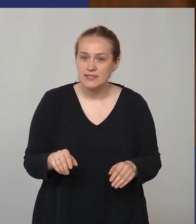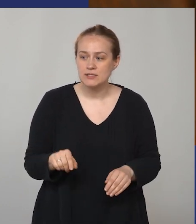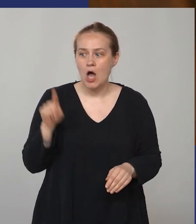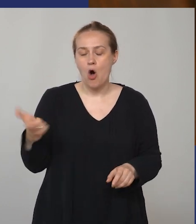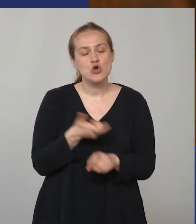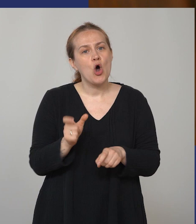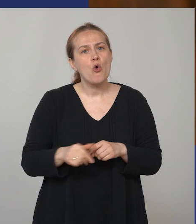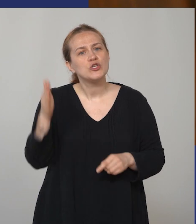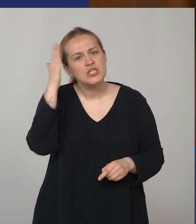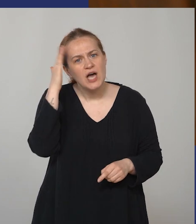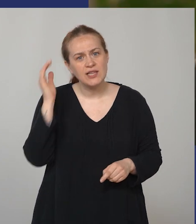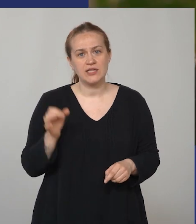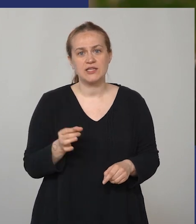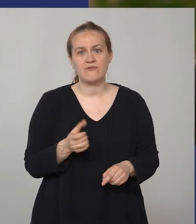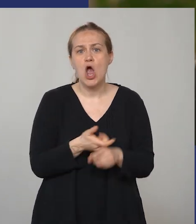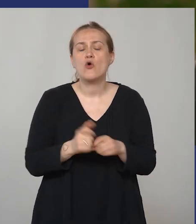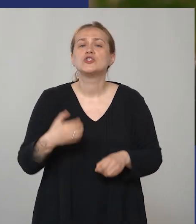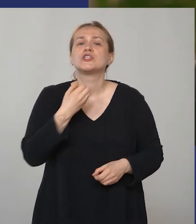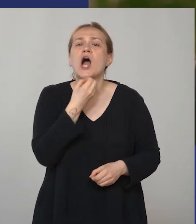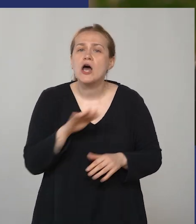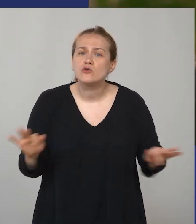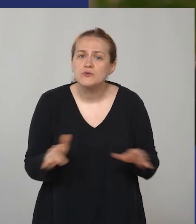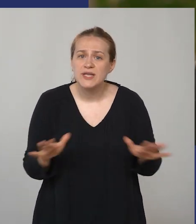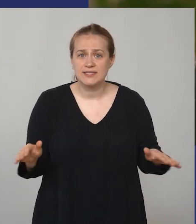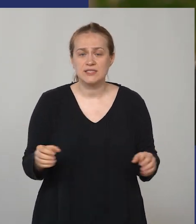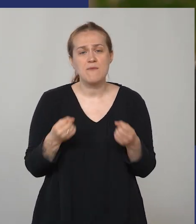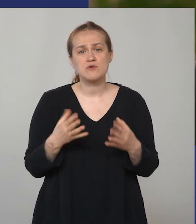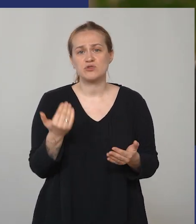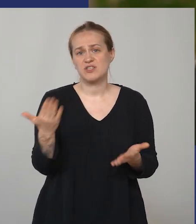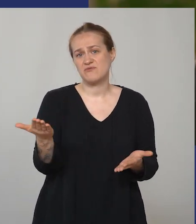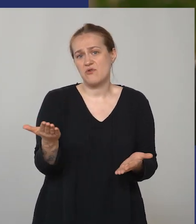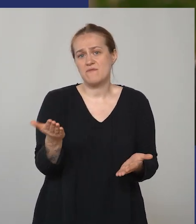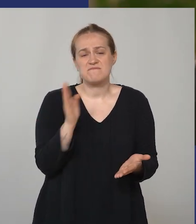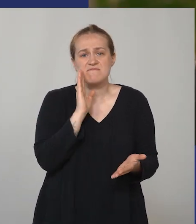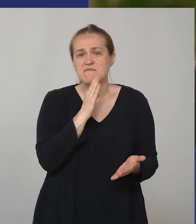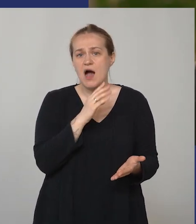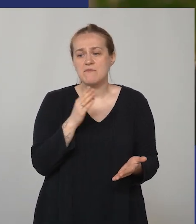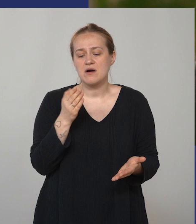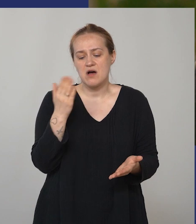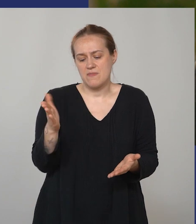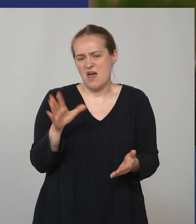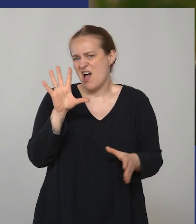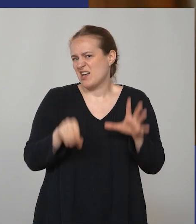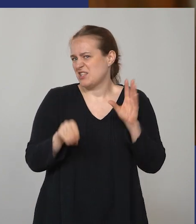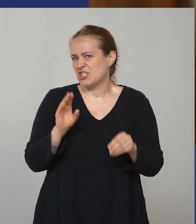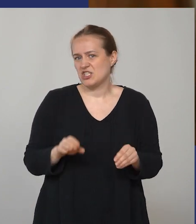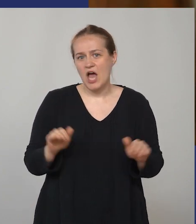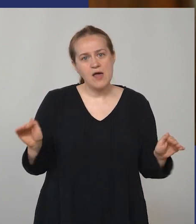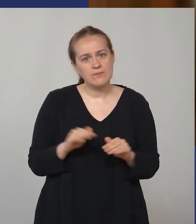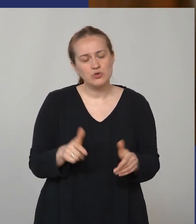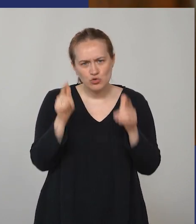талантливый и очень хороший пианист. Просто его мама, она... Она не считает музыку серьезным